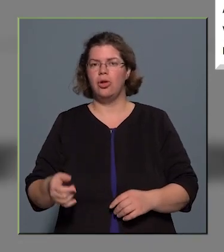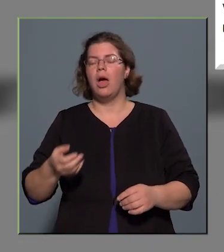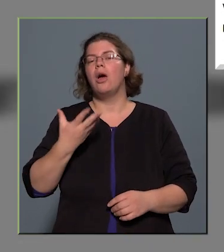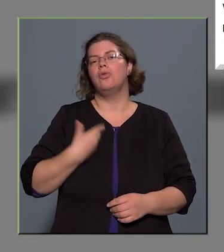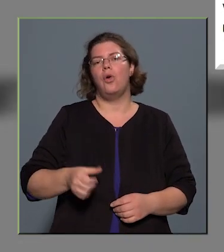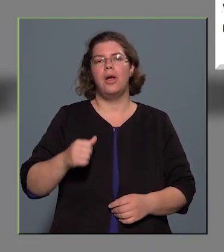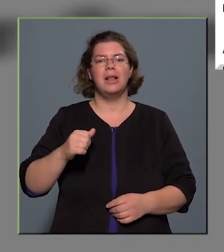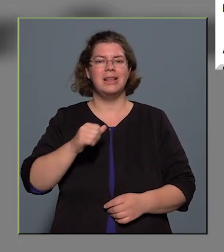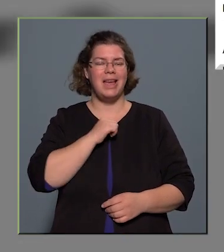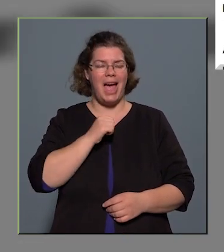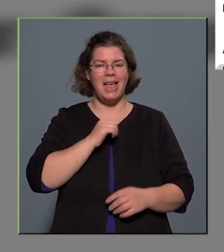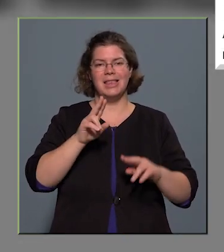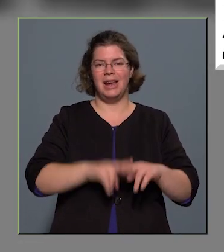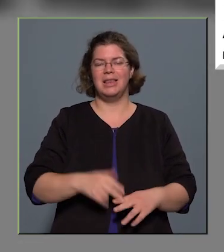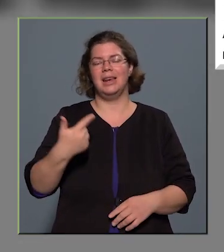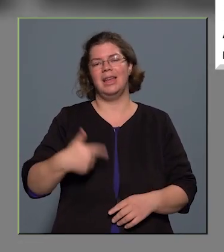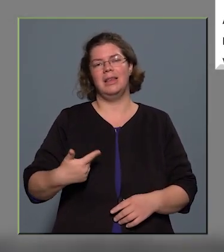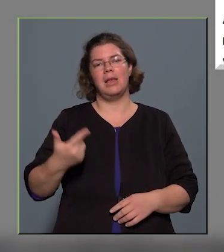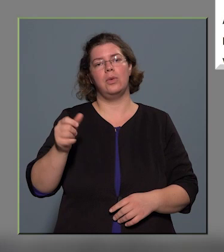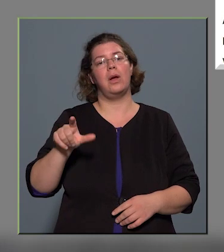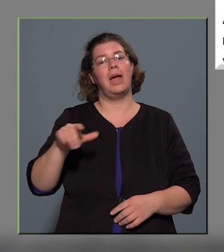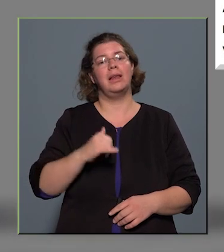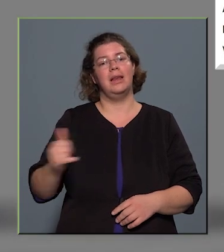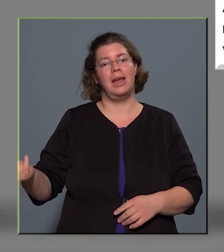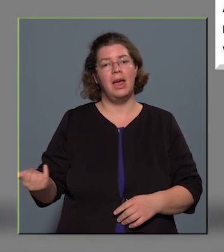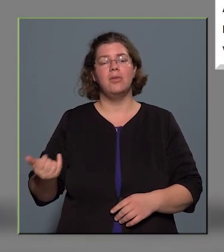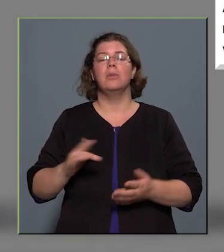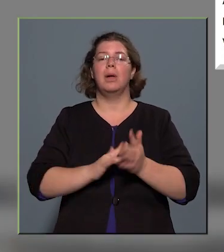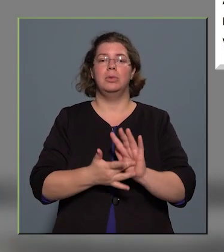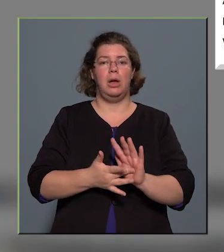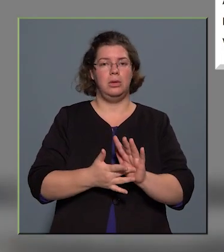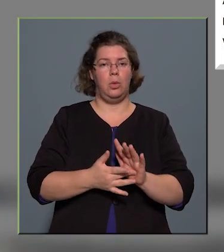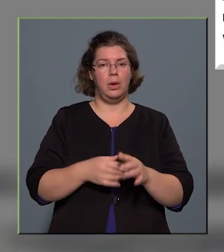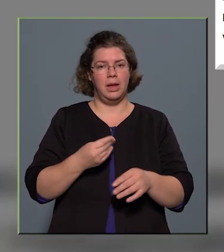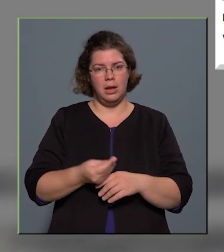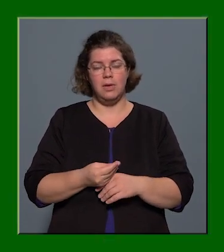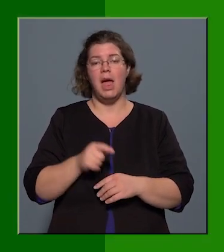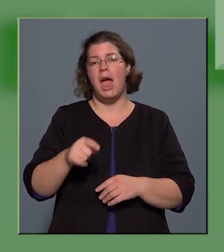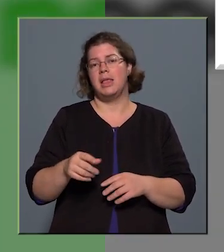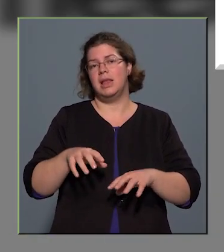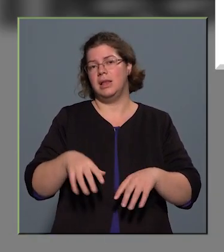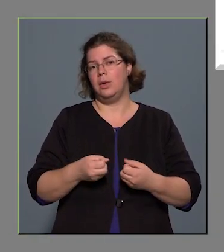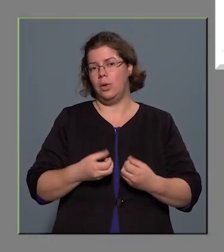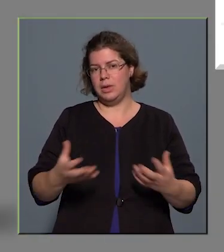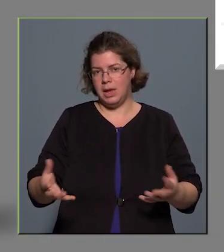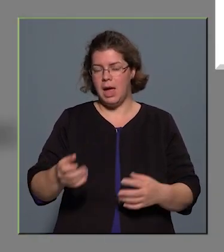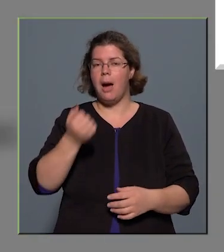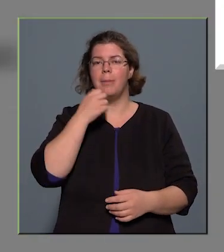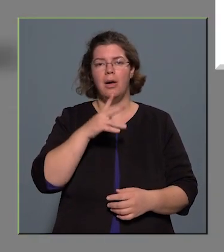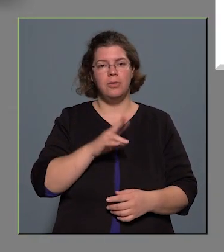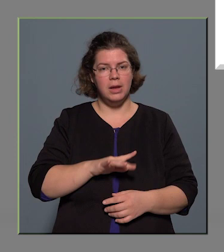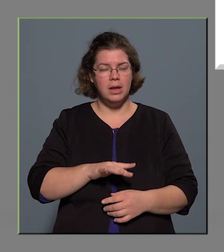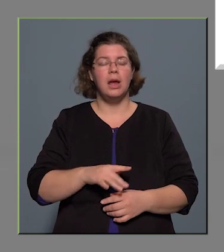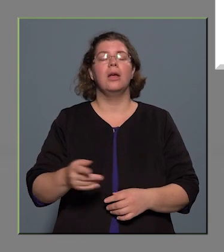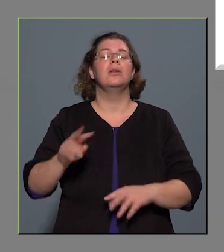földgázrendszer 2022. évi adatait bemutató kiadványok, ezt tette közzé a Mavir. Fölidéztük, hogy a